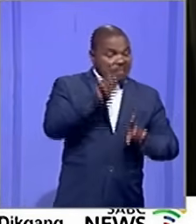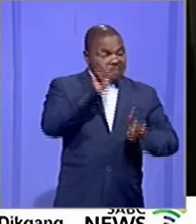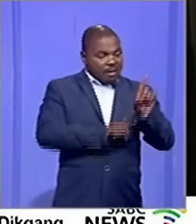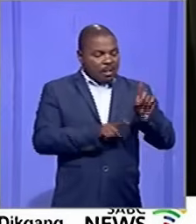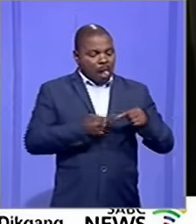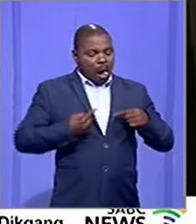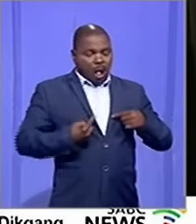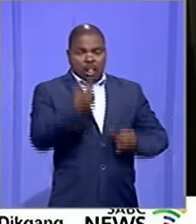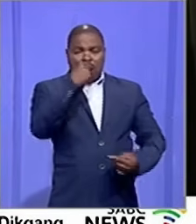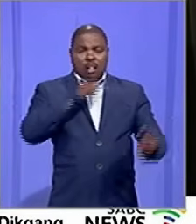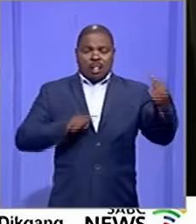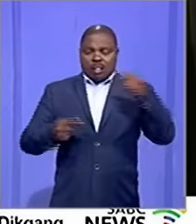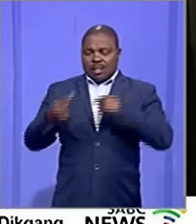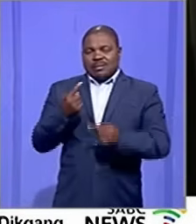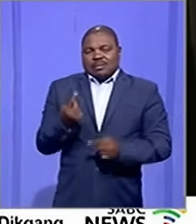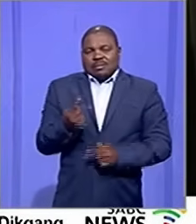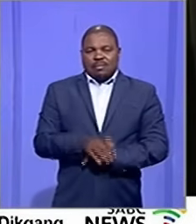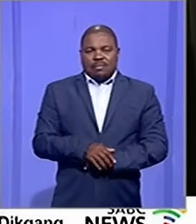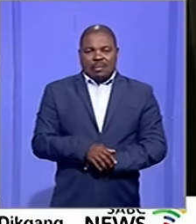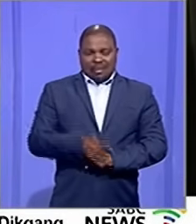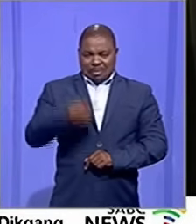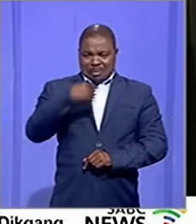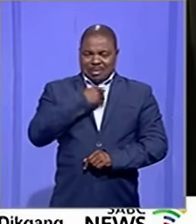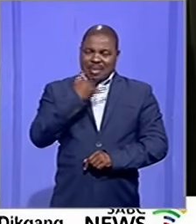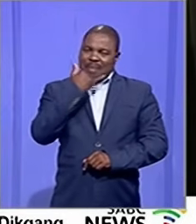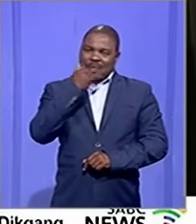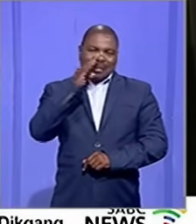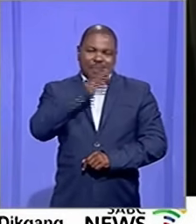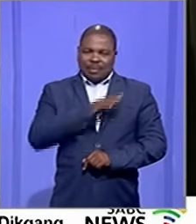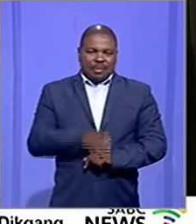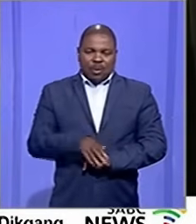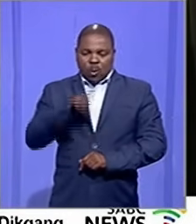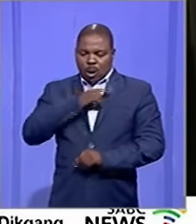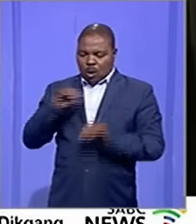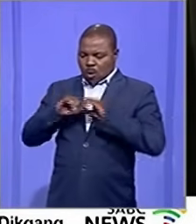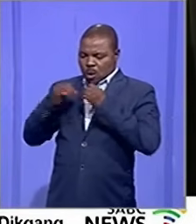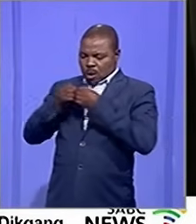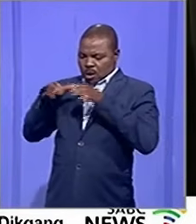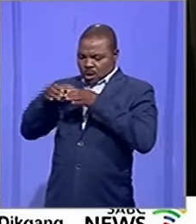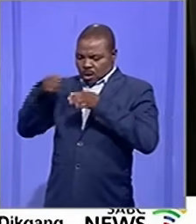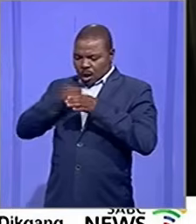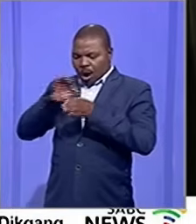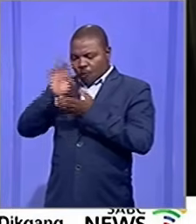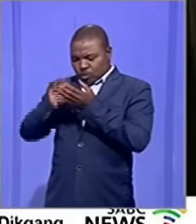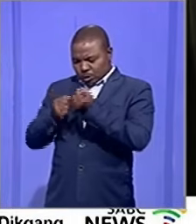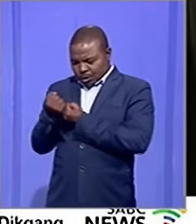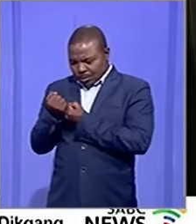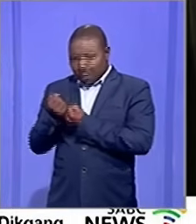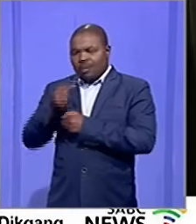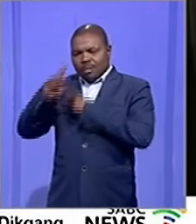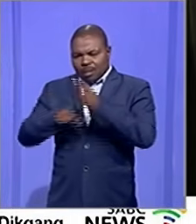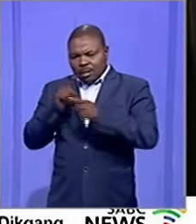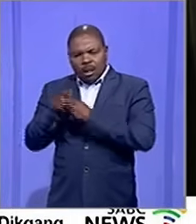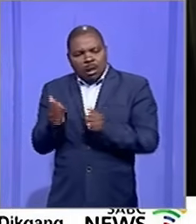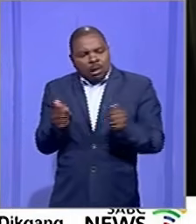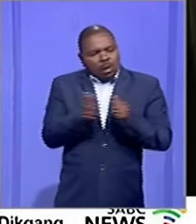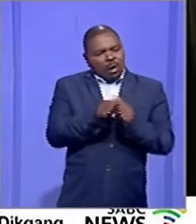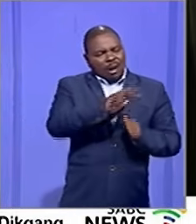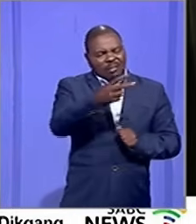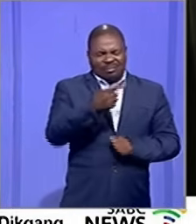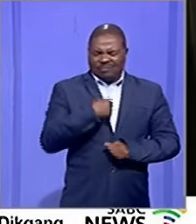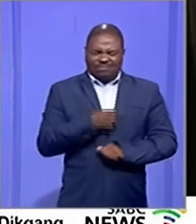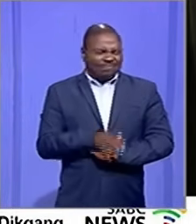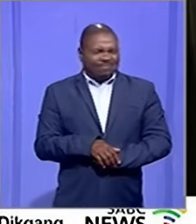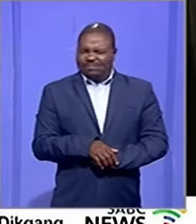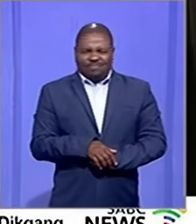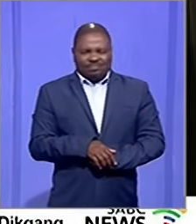bona. Nna ka nosi ga ke a itumela gotlhe le gore mokgatlo wa ka bo tshwanetse gore o nne le pušo ya tlhakanelo. Seo sa bontsha gore rona le batlhophi